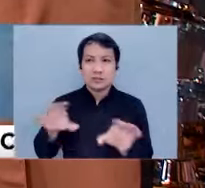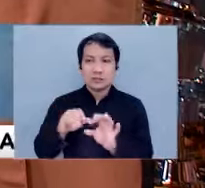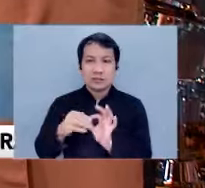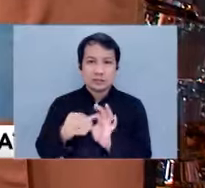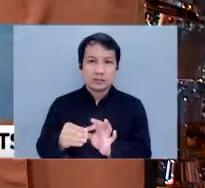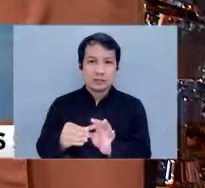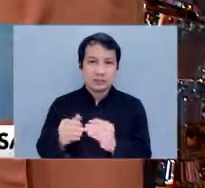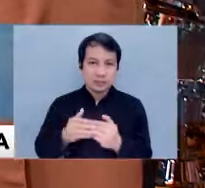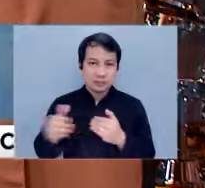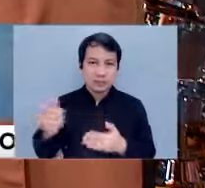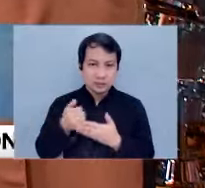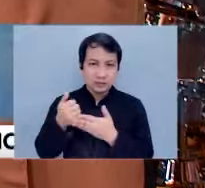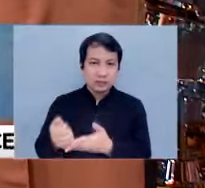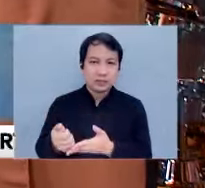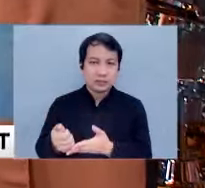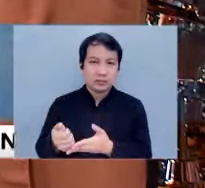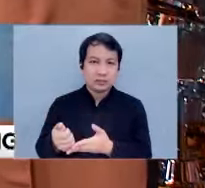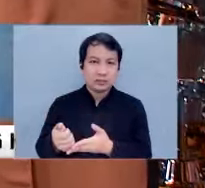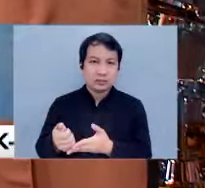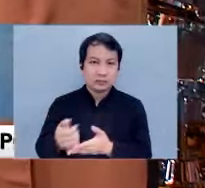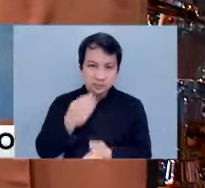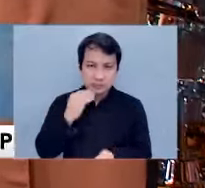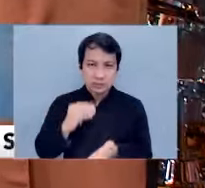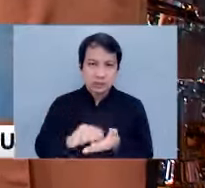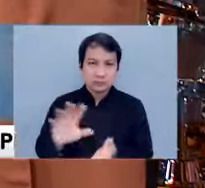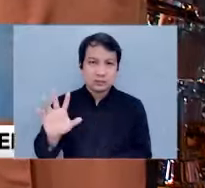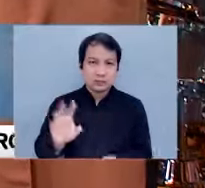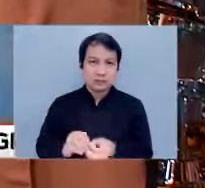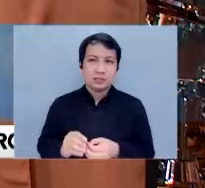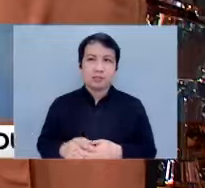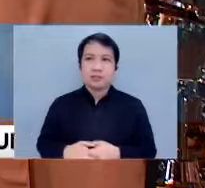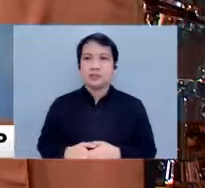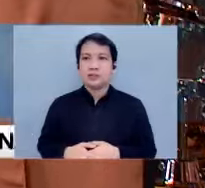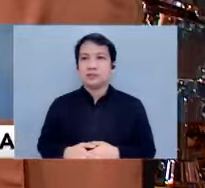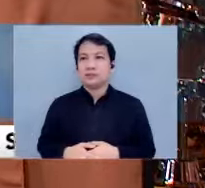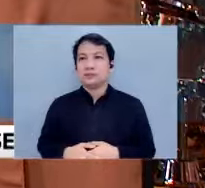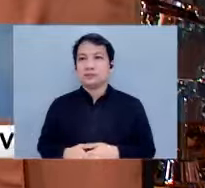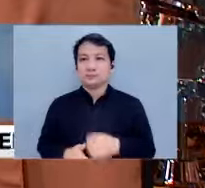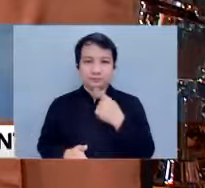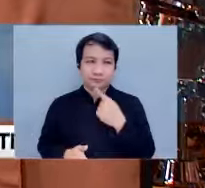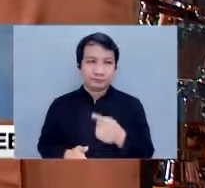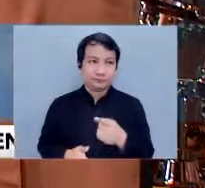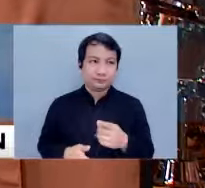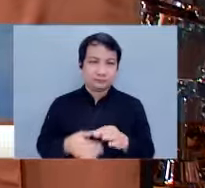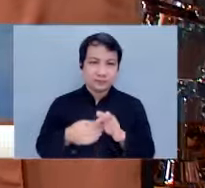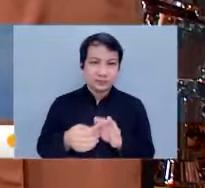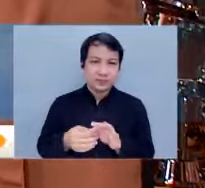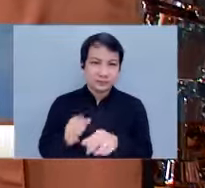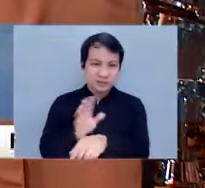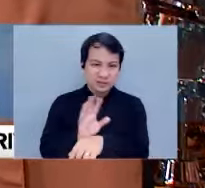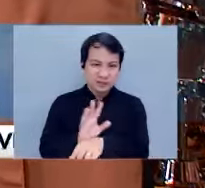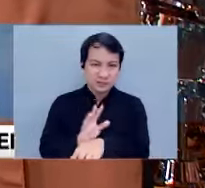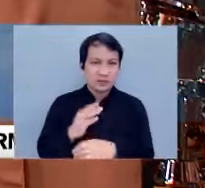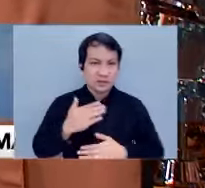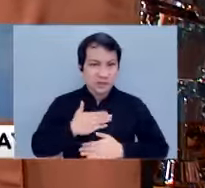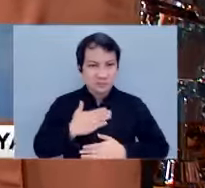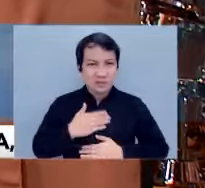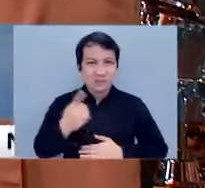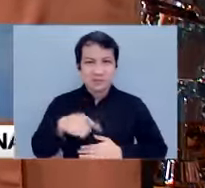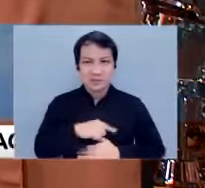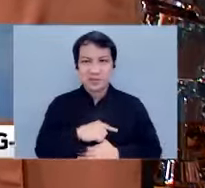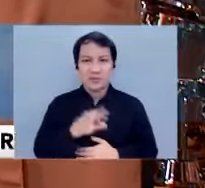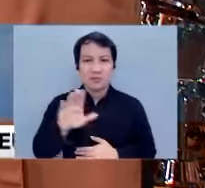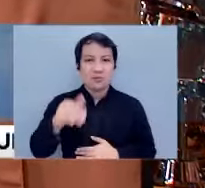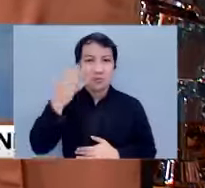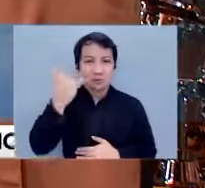sila para may mahatid na message. So, pag ginagamit yung songs namin sa pelikula, masaya kami kasi